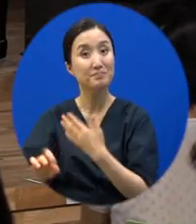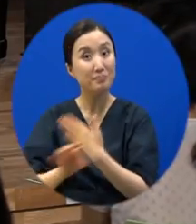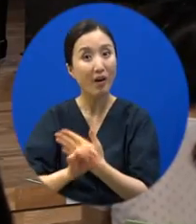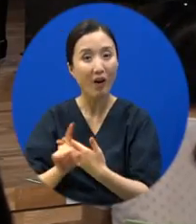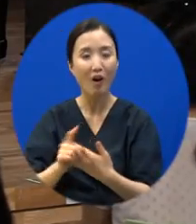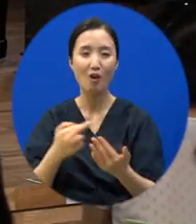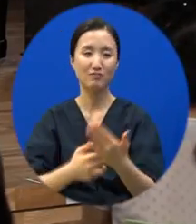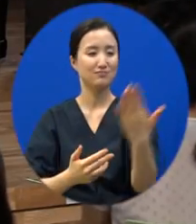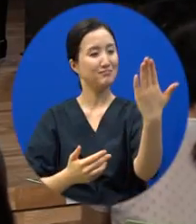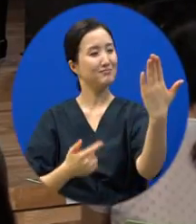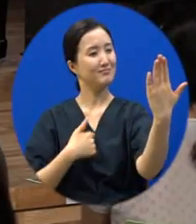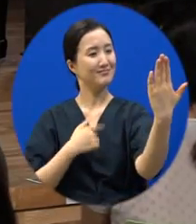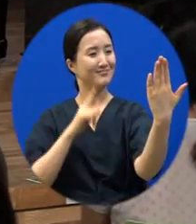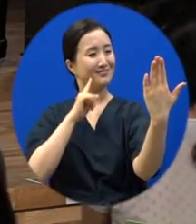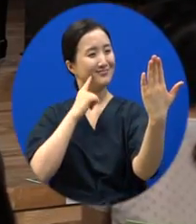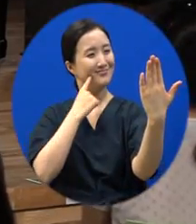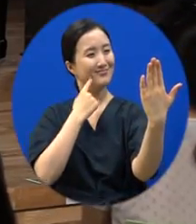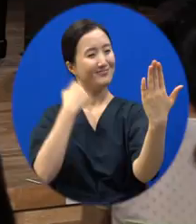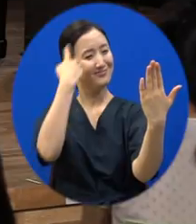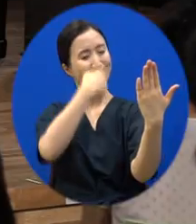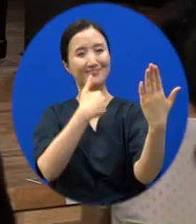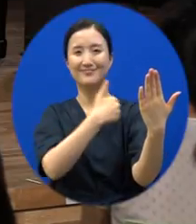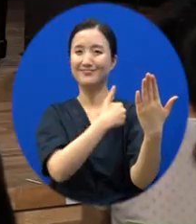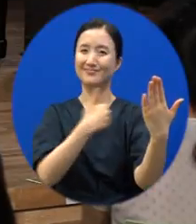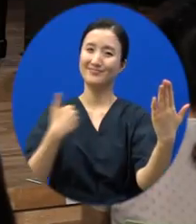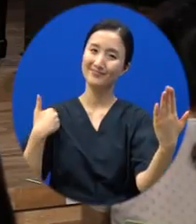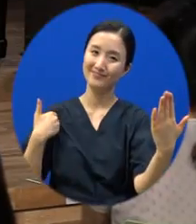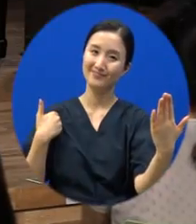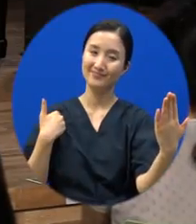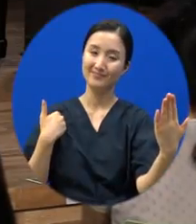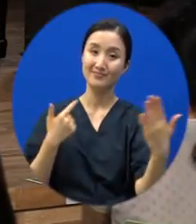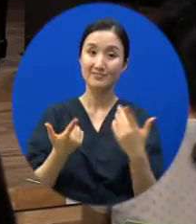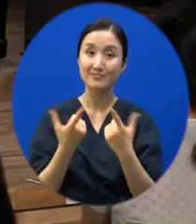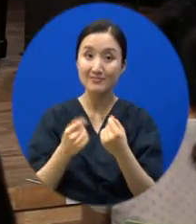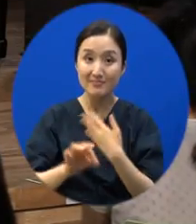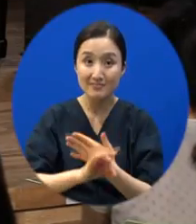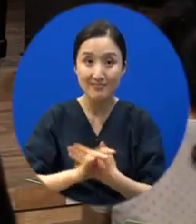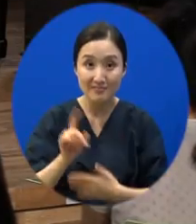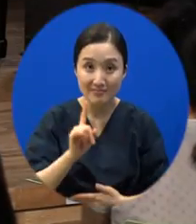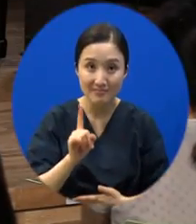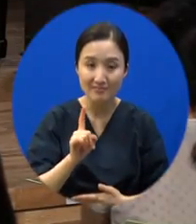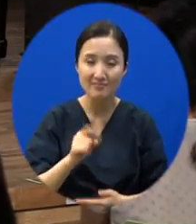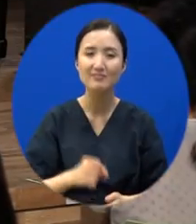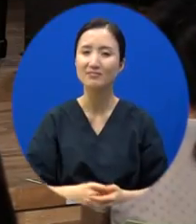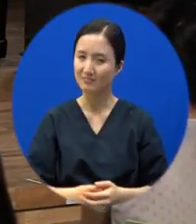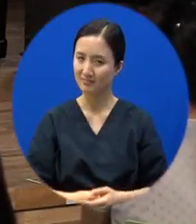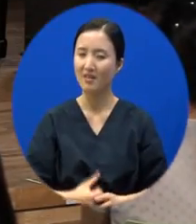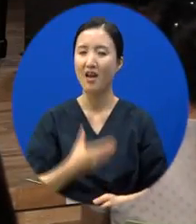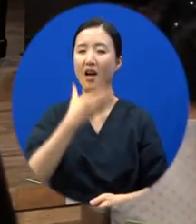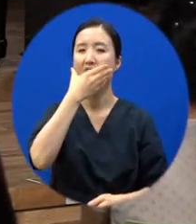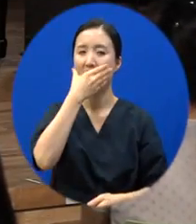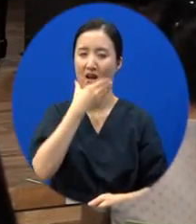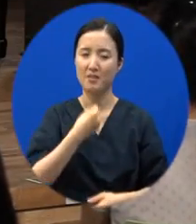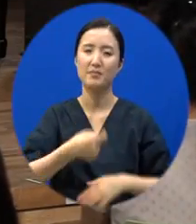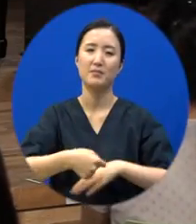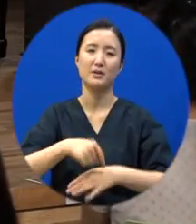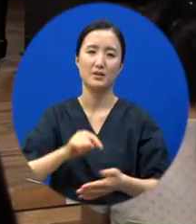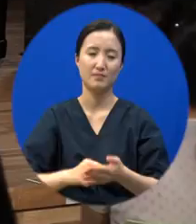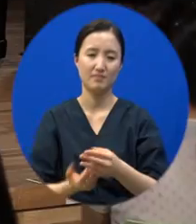너무 예뻐. 만족스러워. 그런 기분이 들면 우리는